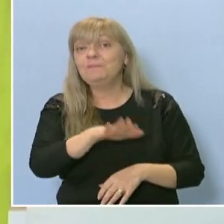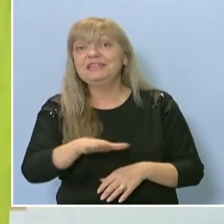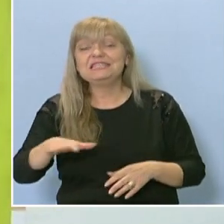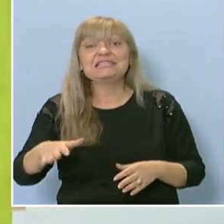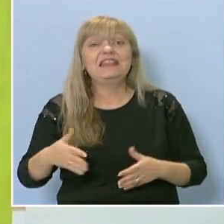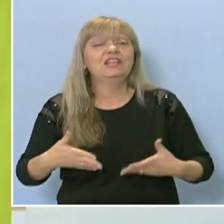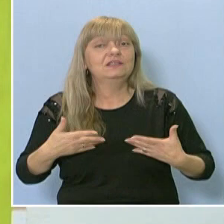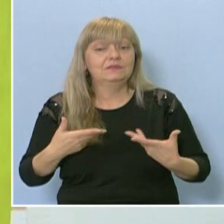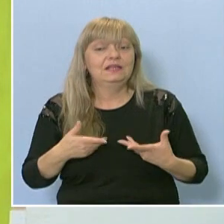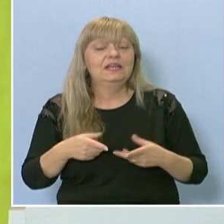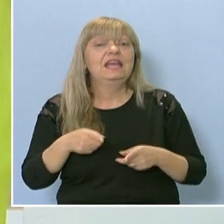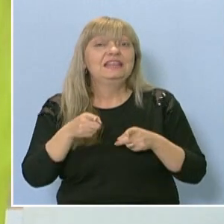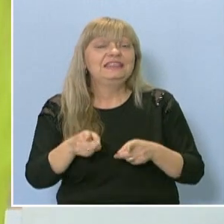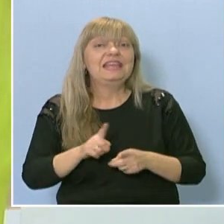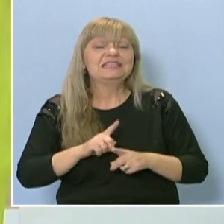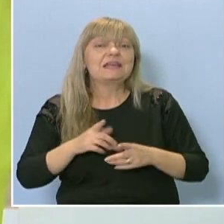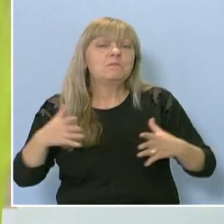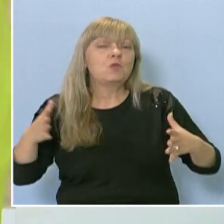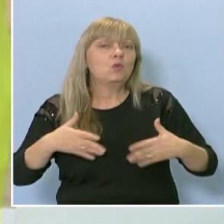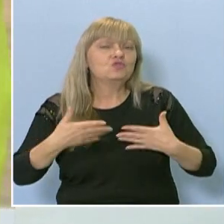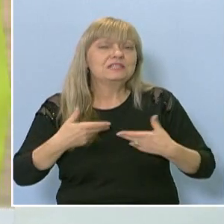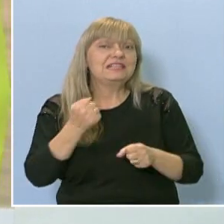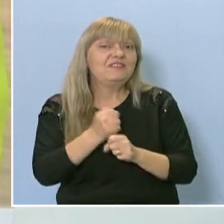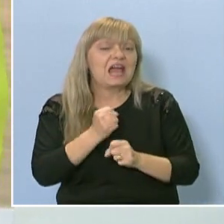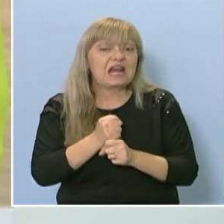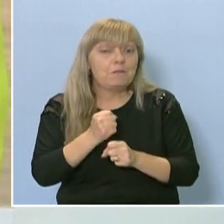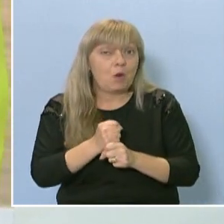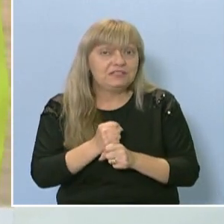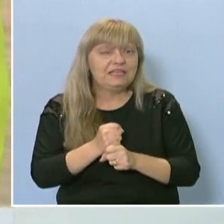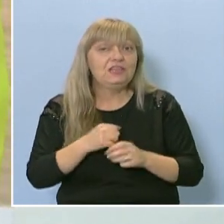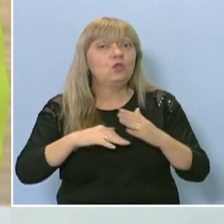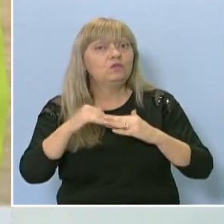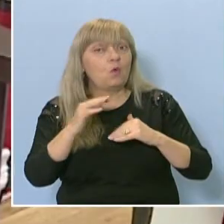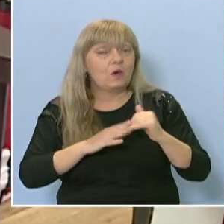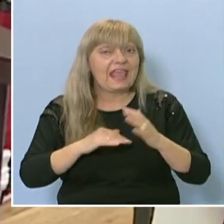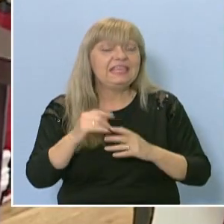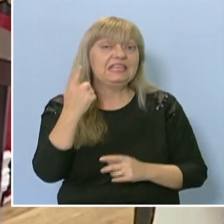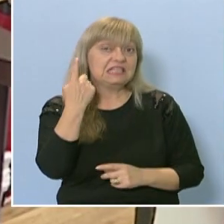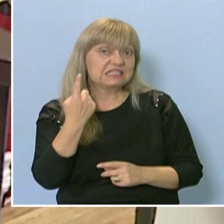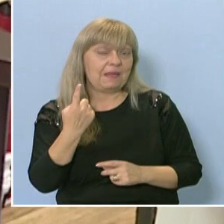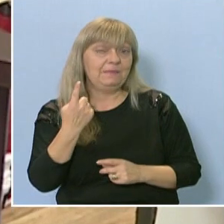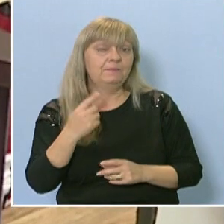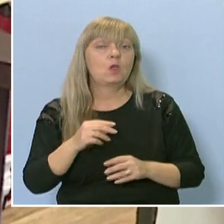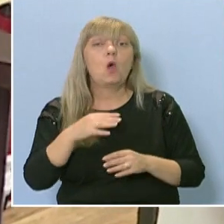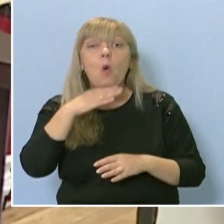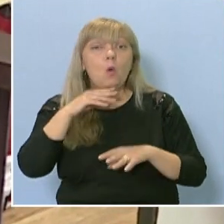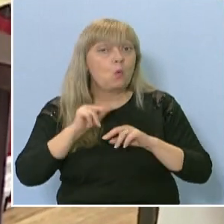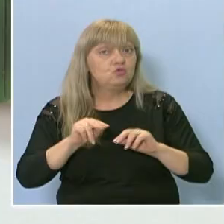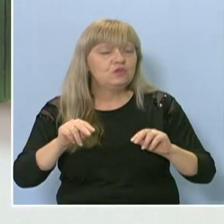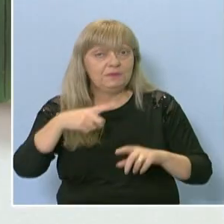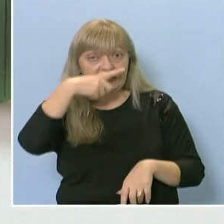те са неподправено щастливи, работейки и творейки сами. Учим ги на труд